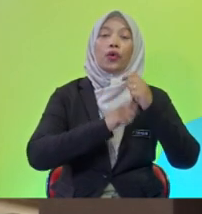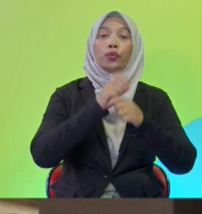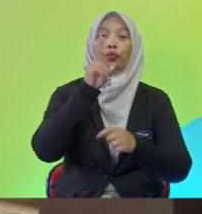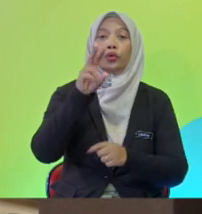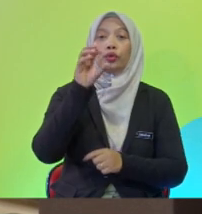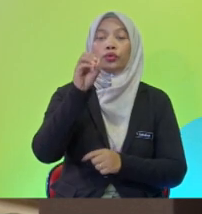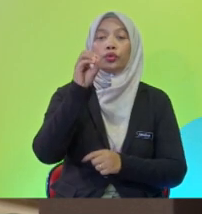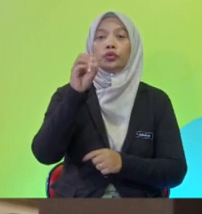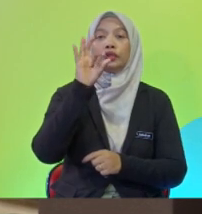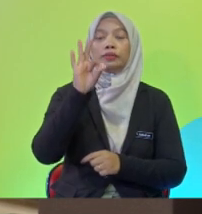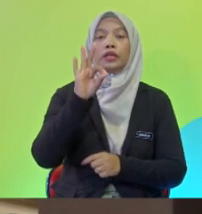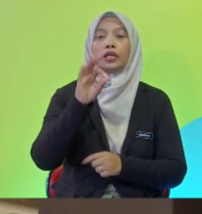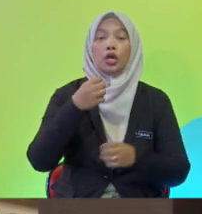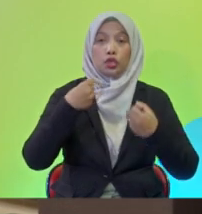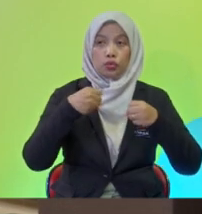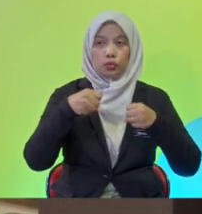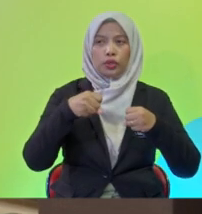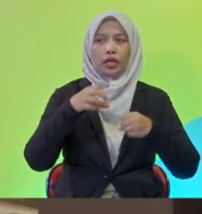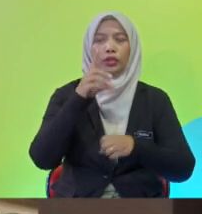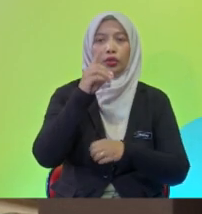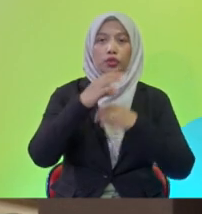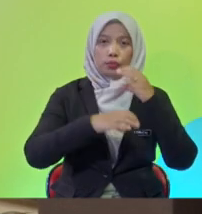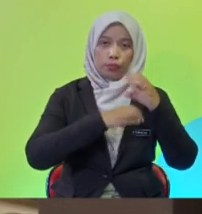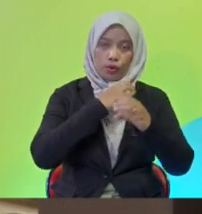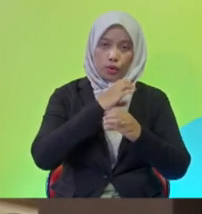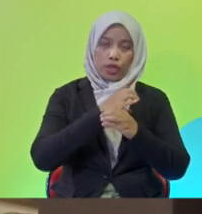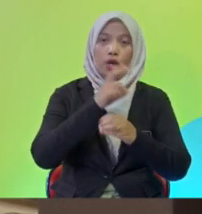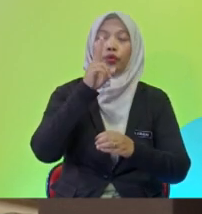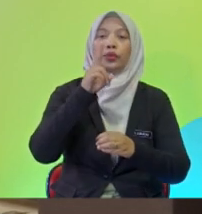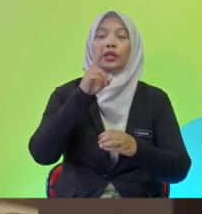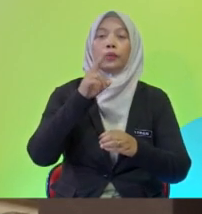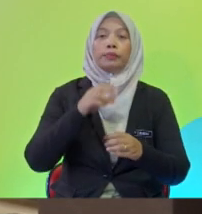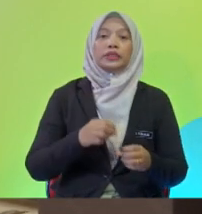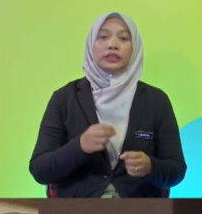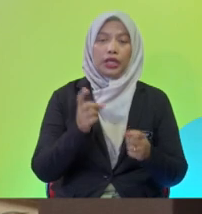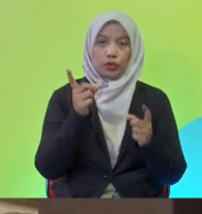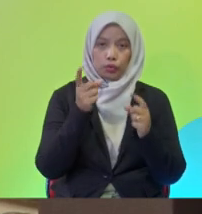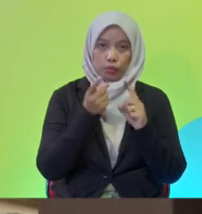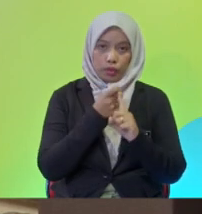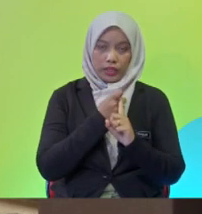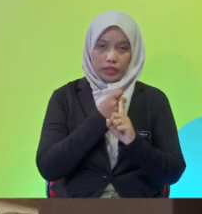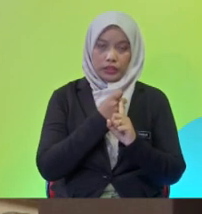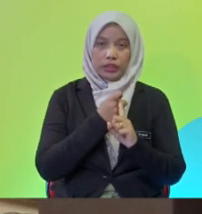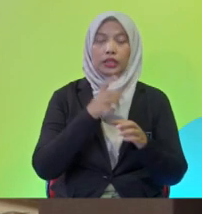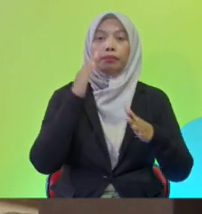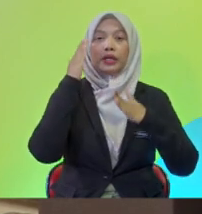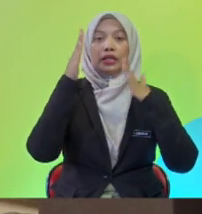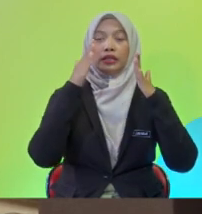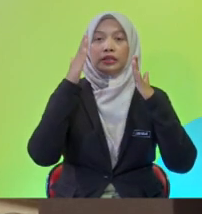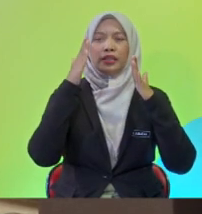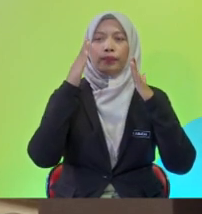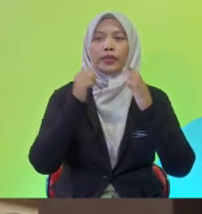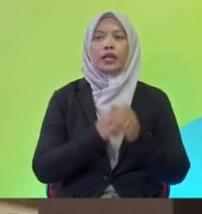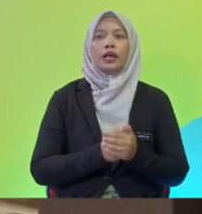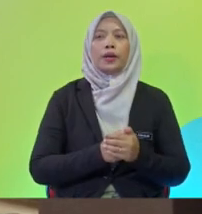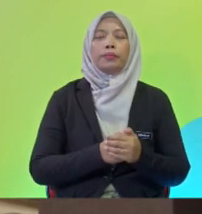2009. Sukan dodgeball mempunyai dua persatuan di Malaysia, iaitu